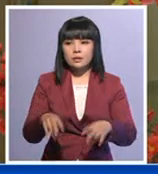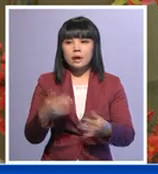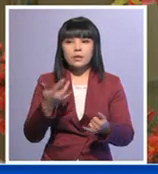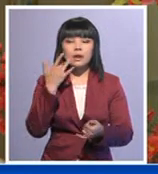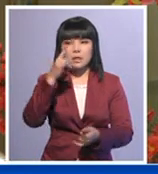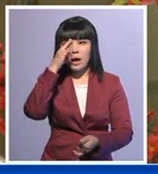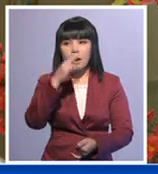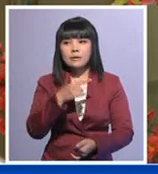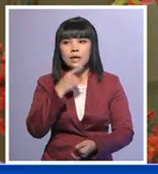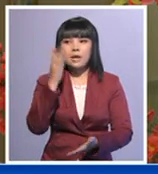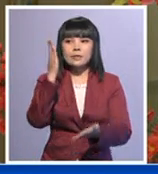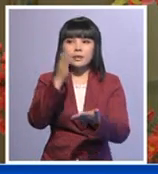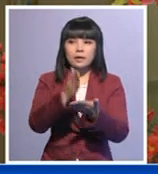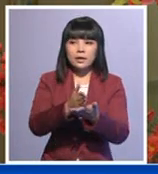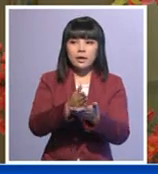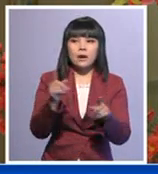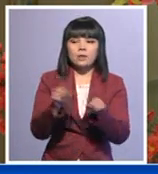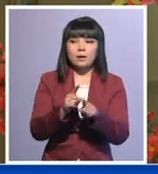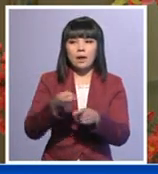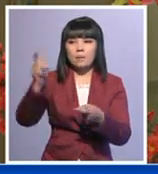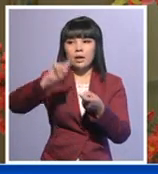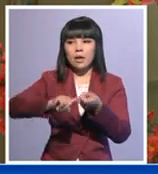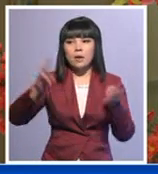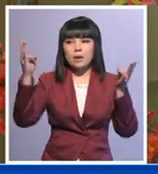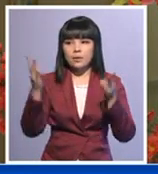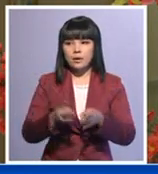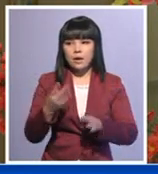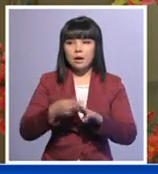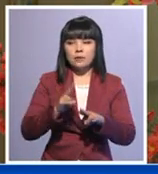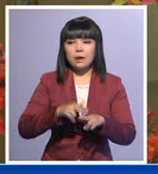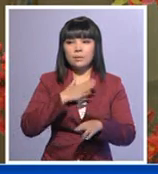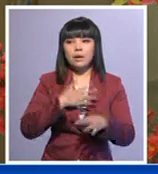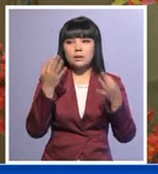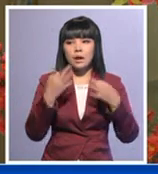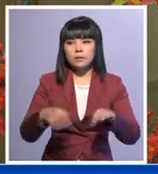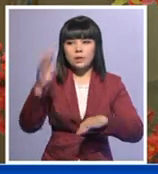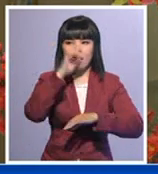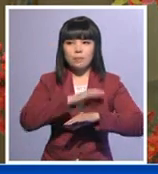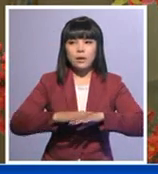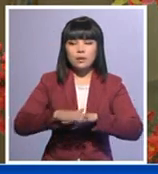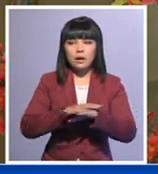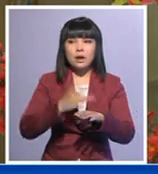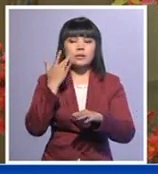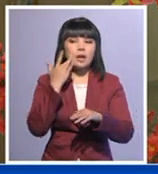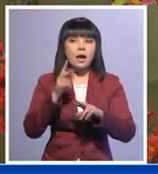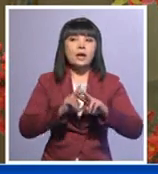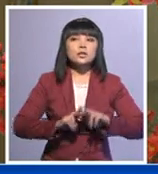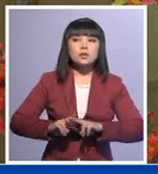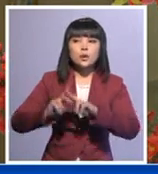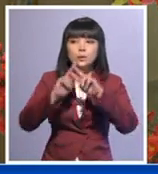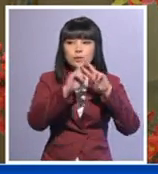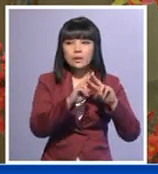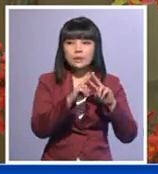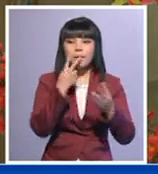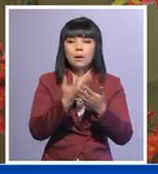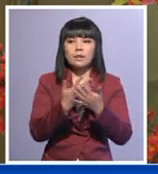осындай қазақтың тікелей несімен байланыстыруымыз керек. Сондықтан біздің тәуелсіз мемлекетіміз өзінің жұлдызы болу керек деп,